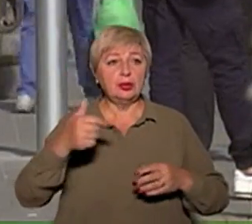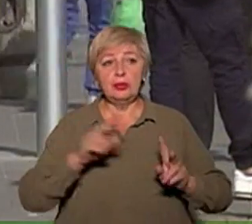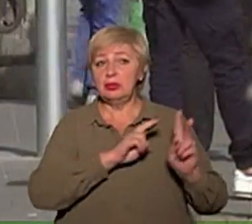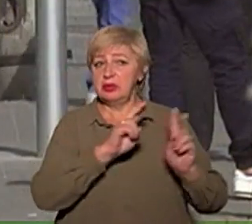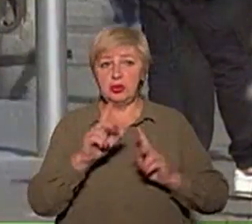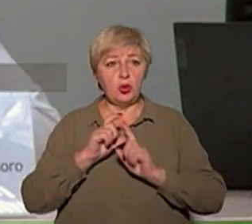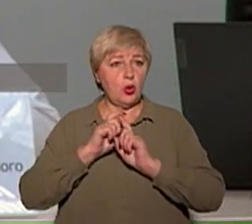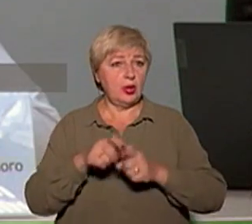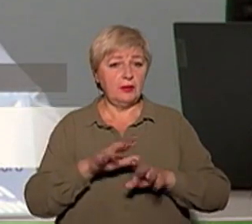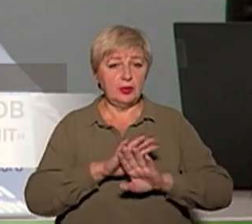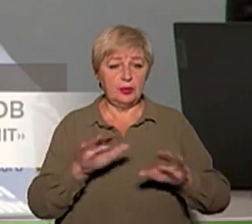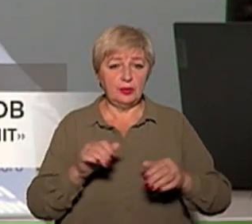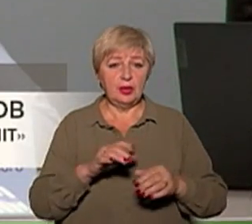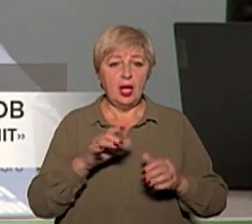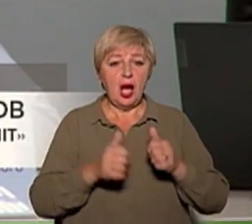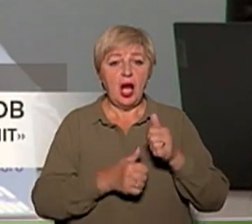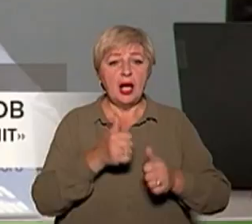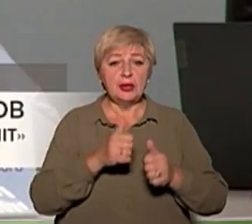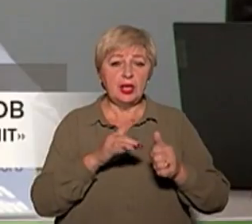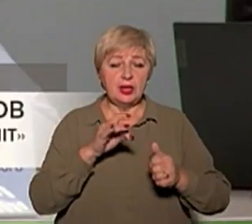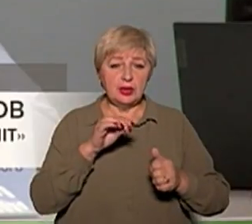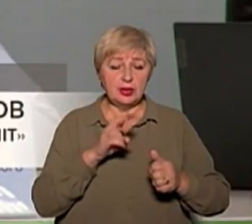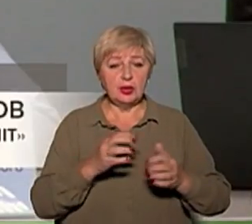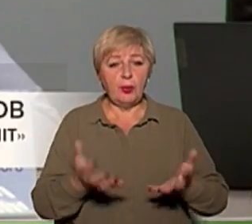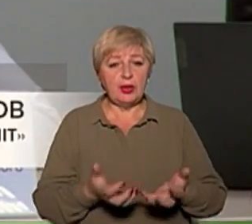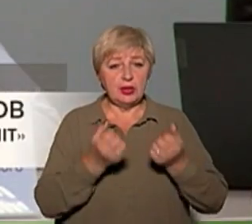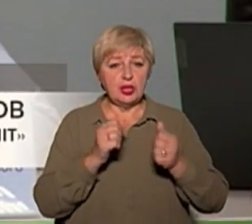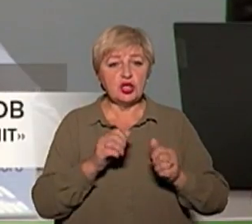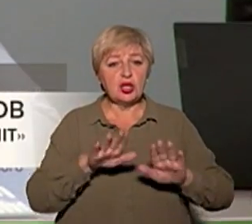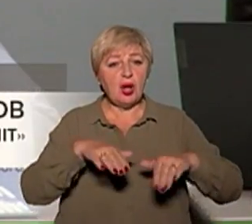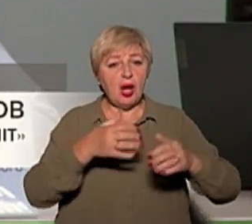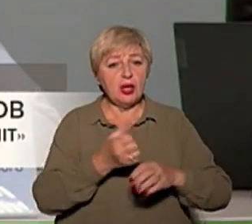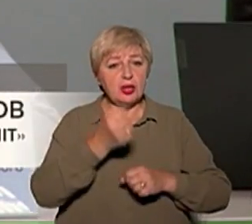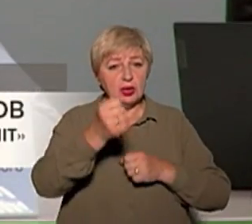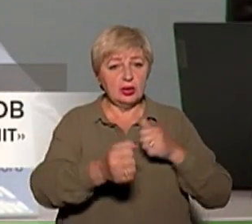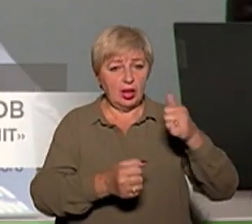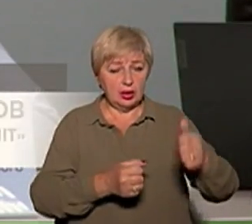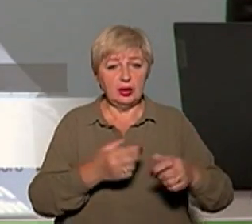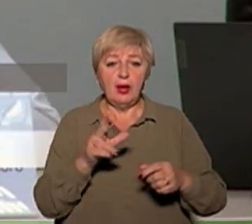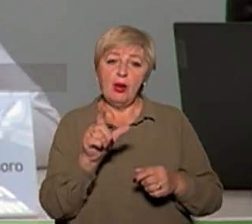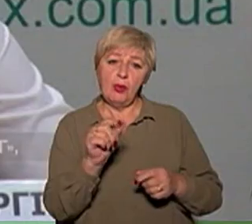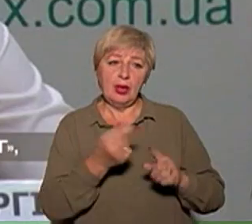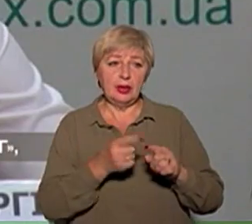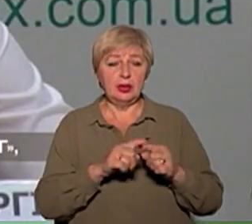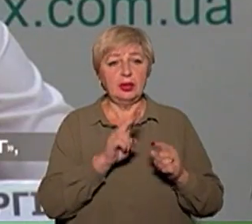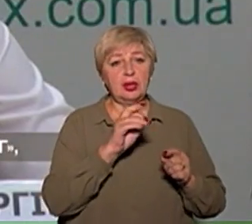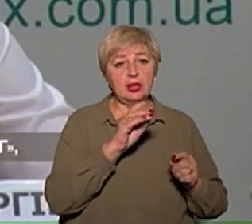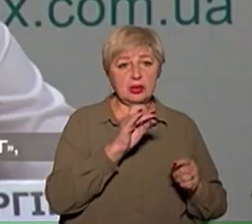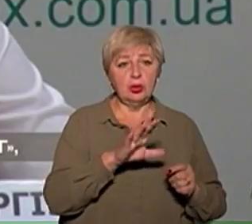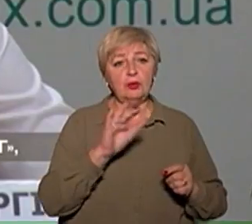відповів. Рейтинг поддержки кандидатов четко говорит о том, что пара лидеров – это Краснов с Филатовым.